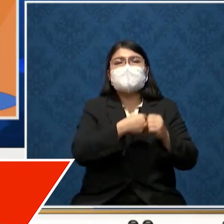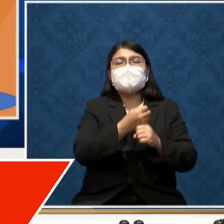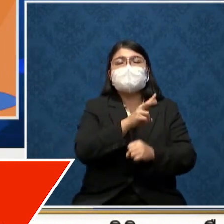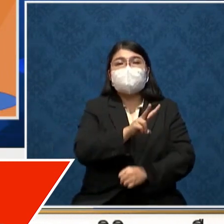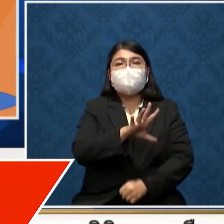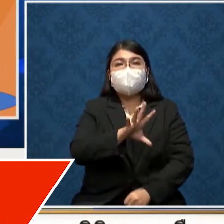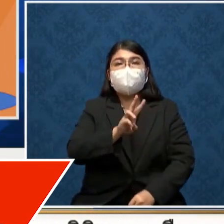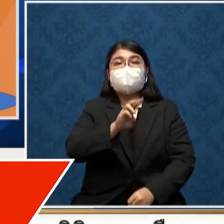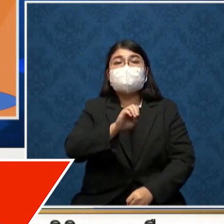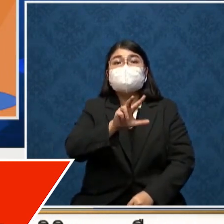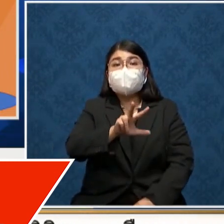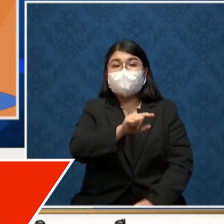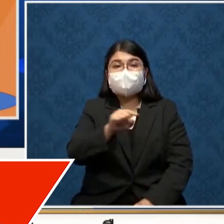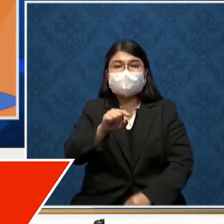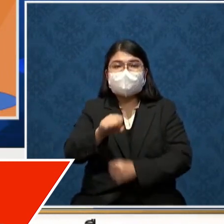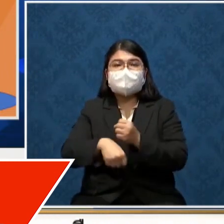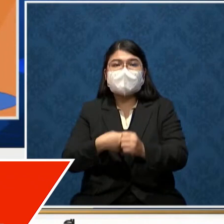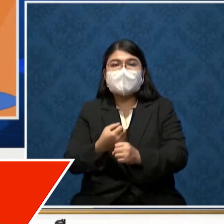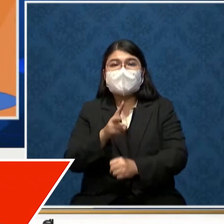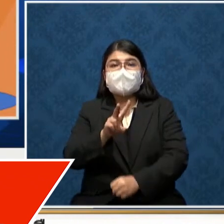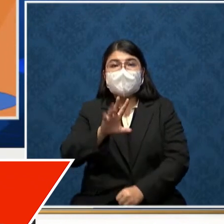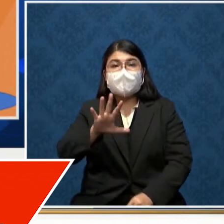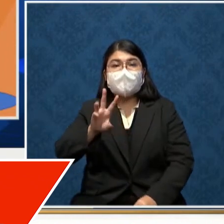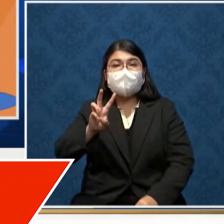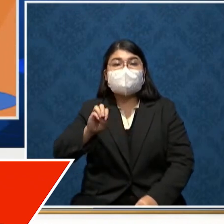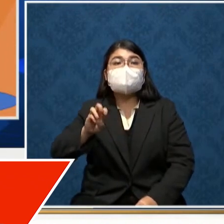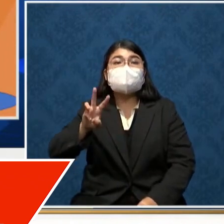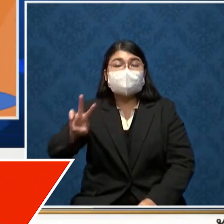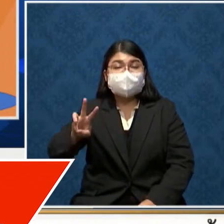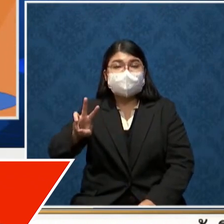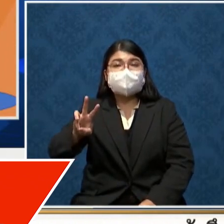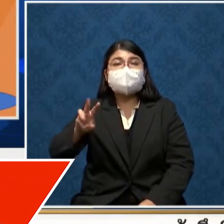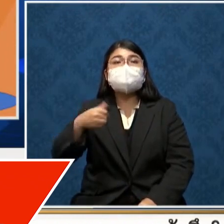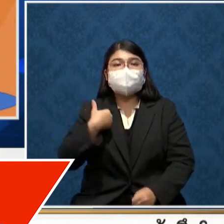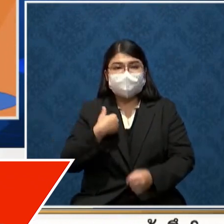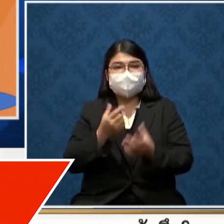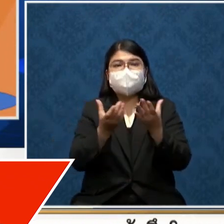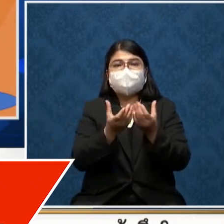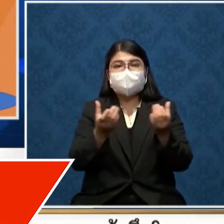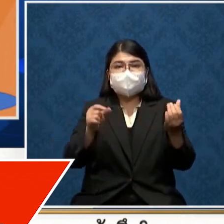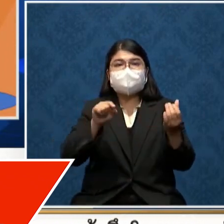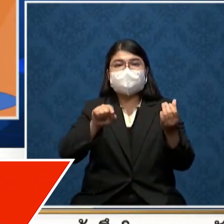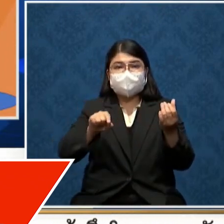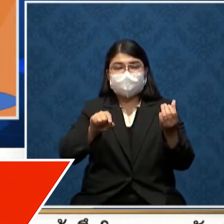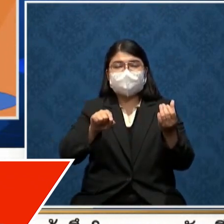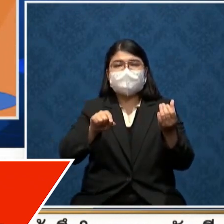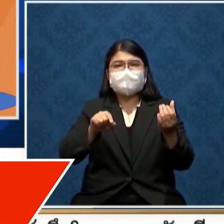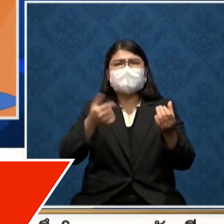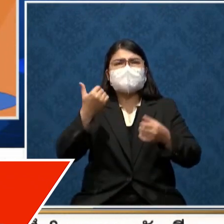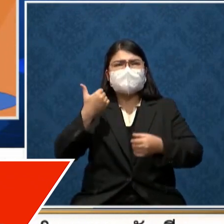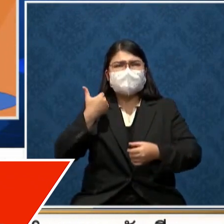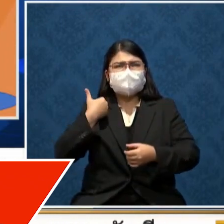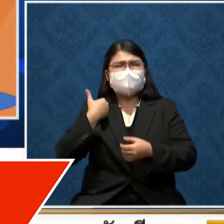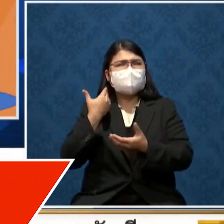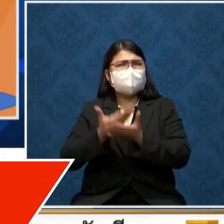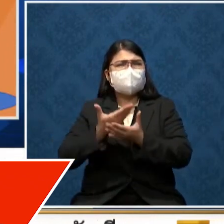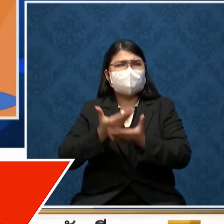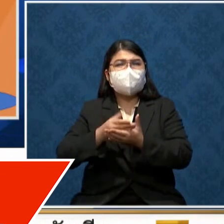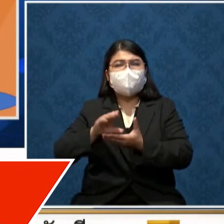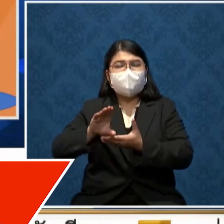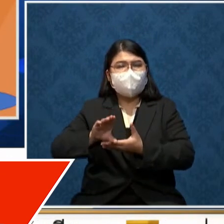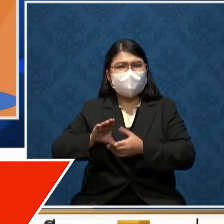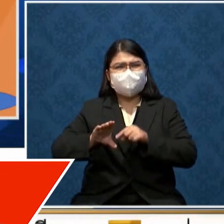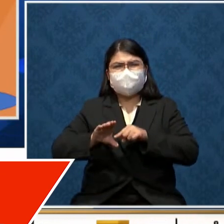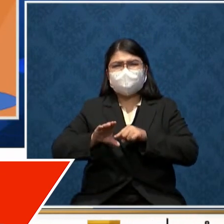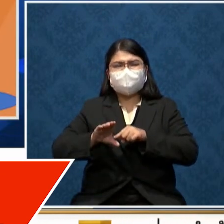2566ตามลำดับและในกรณีที่หน่วยรับงบประมาณตามรัฐธรรมนูญดังกล่าวข้างต้นมีงบประมาณไม่เพียงพอและ